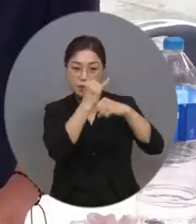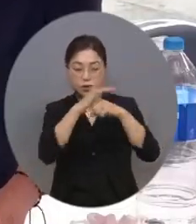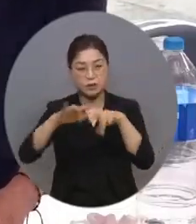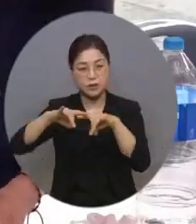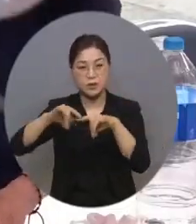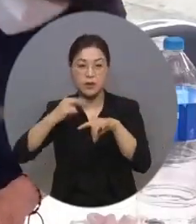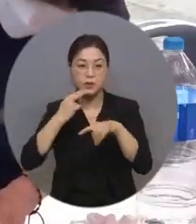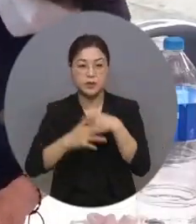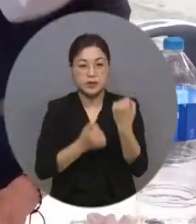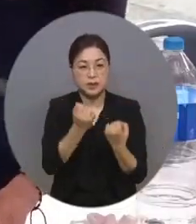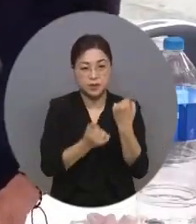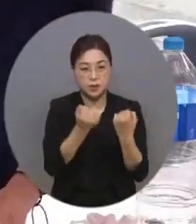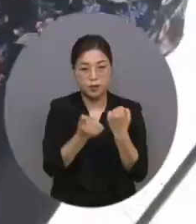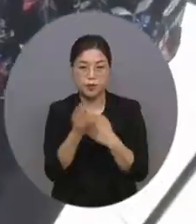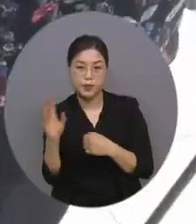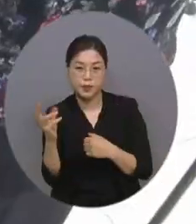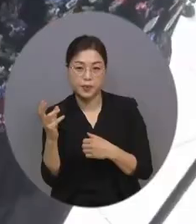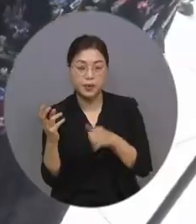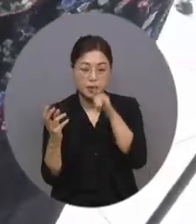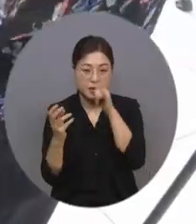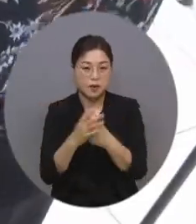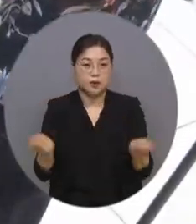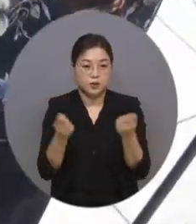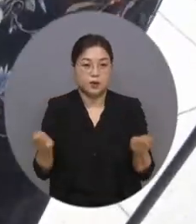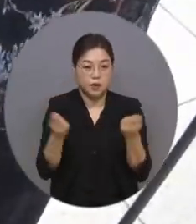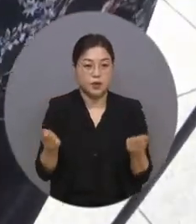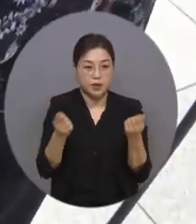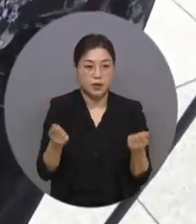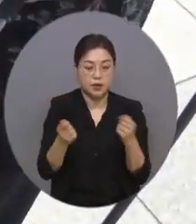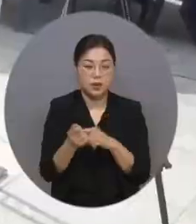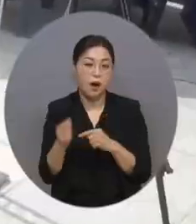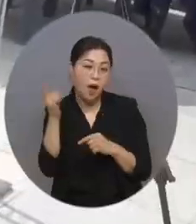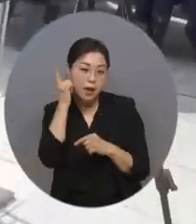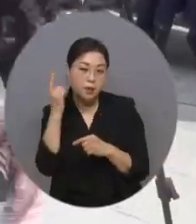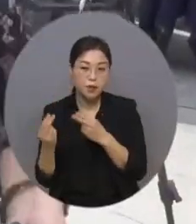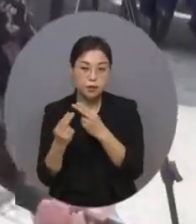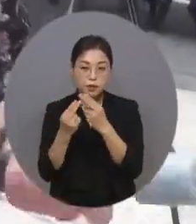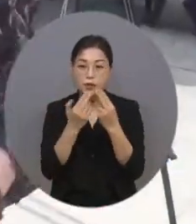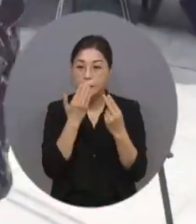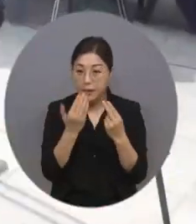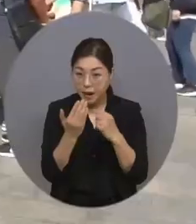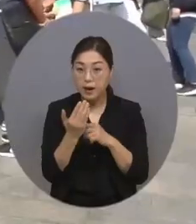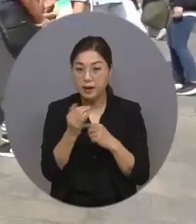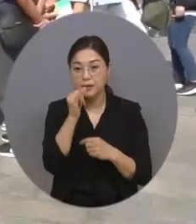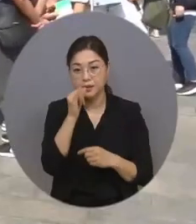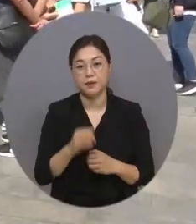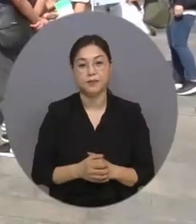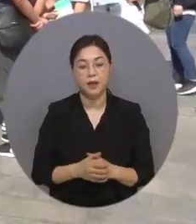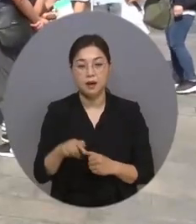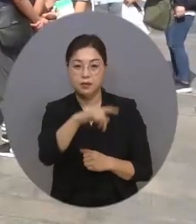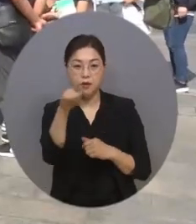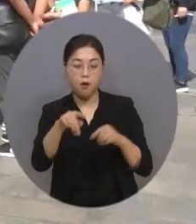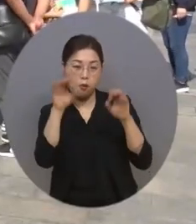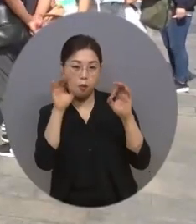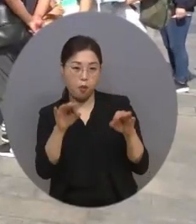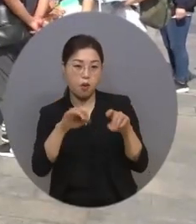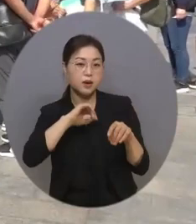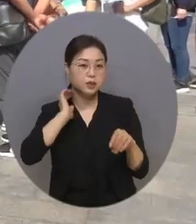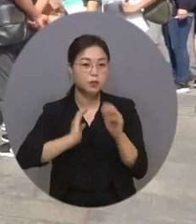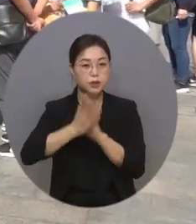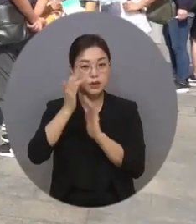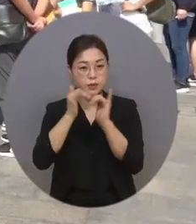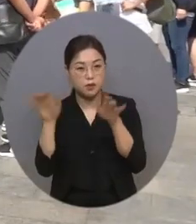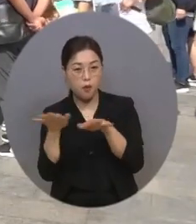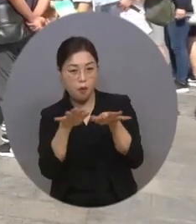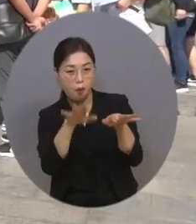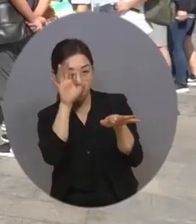자전거 발전기로 믹서기를 돌리고 줄넘기를 해서 휴대폰 충전이 가능한 발전소도 있습니다. 이 놀라운 일에 의정부 시민들은